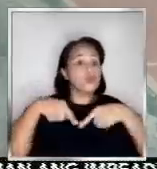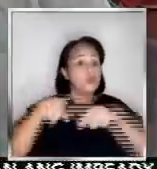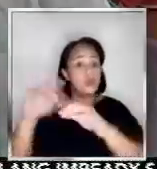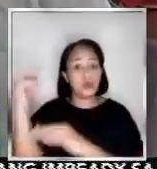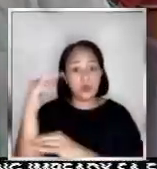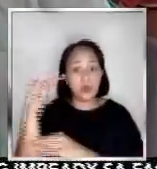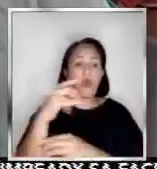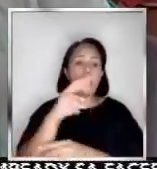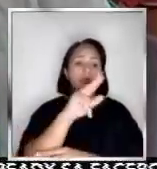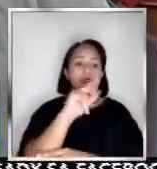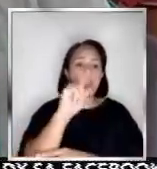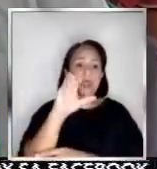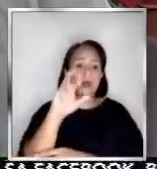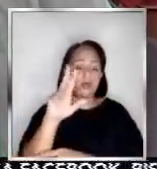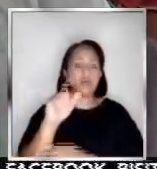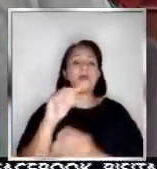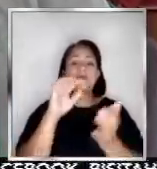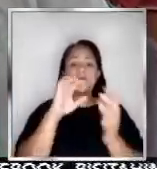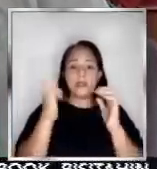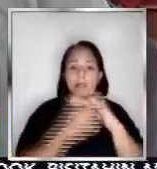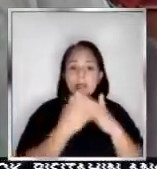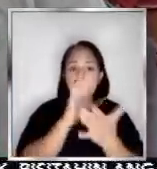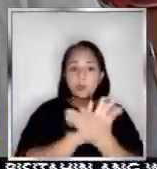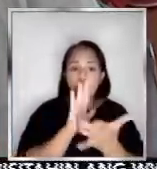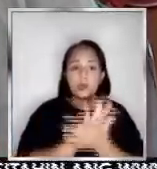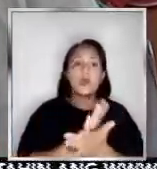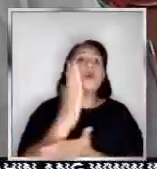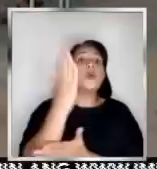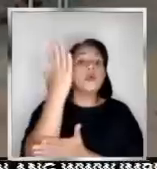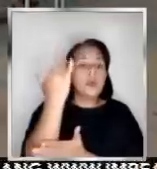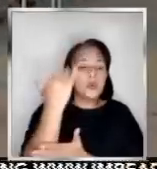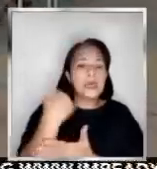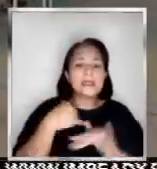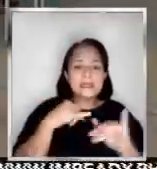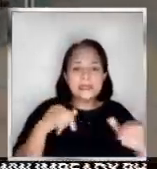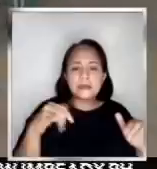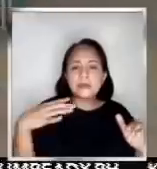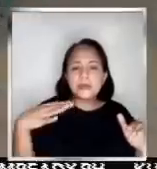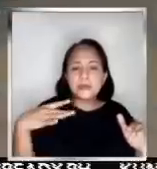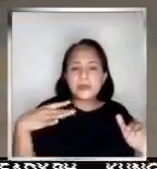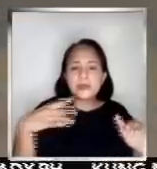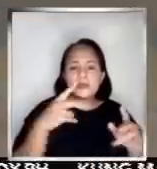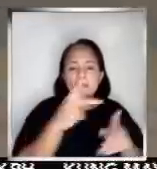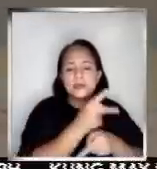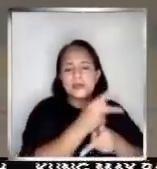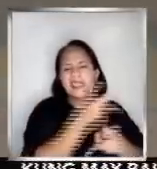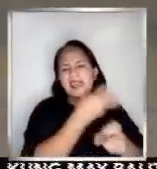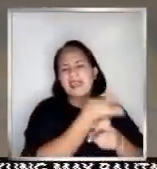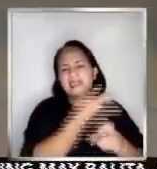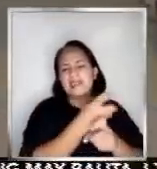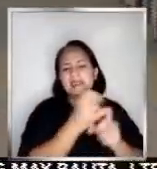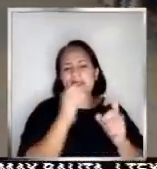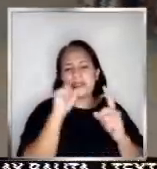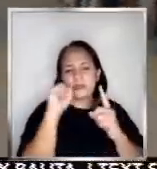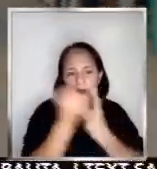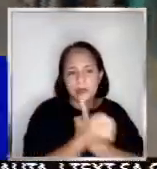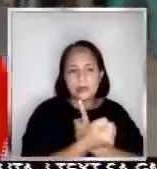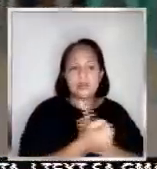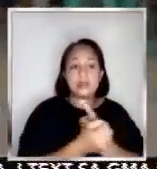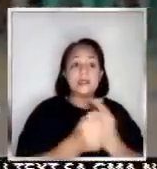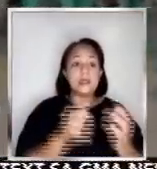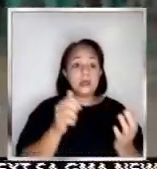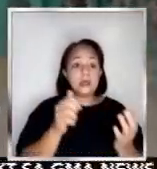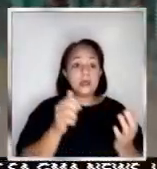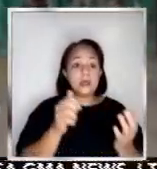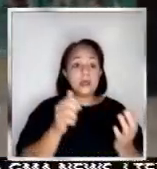dahil mas mahihirapan ho kayo doon sa sitwasyon. As of 10 a.m. ngayong araw, 385